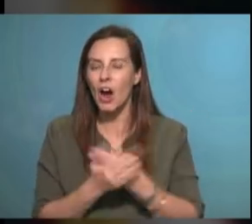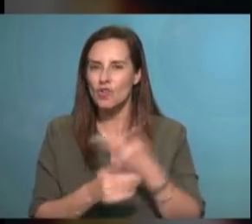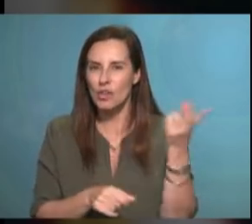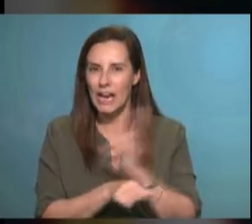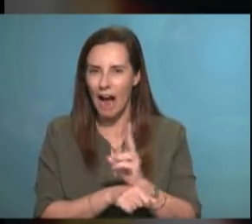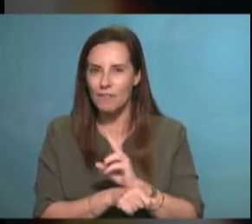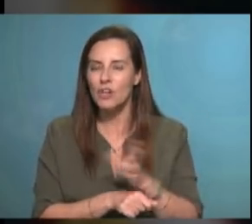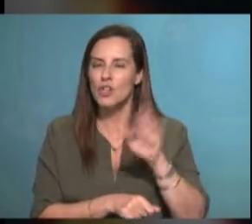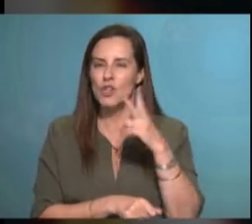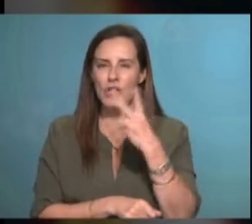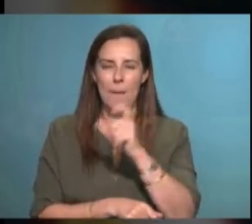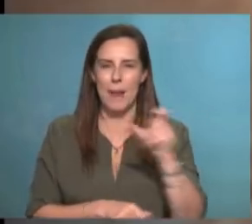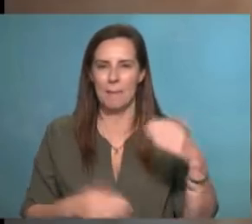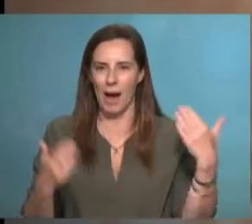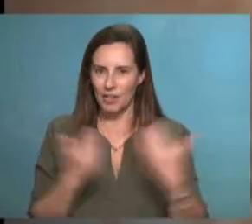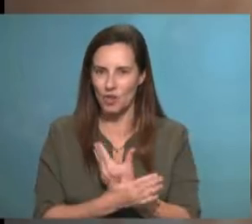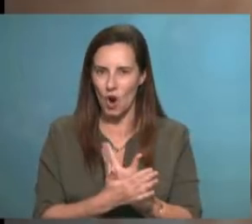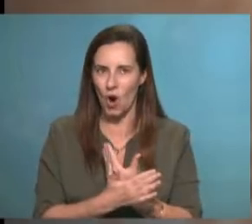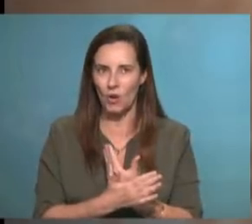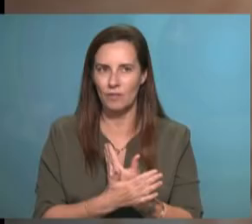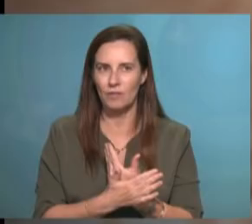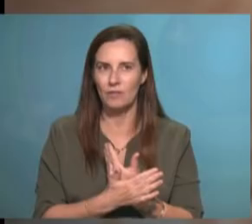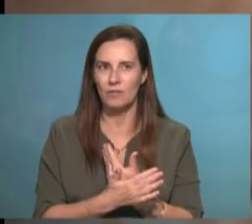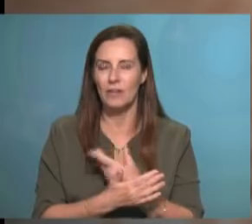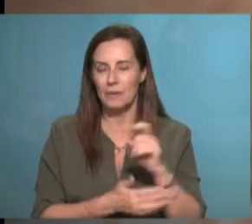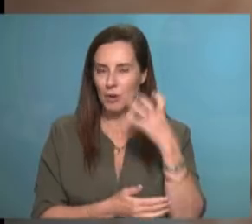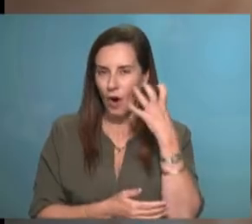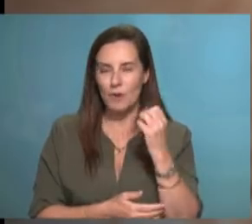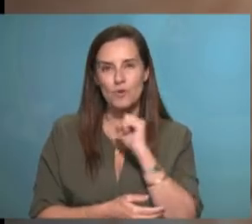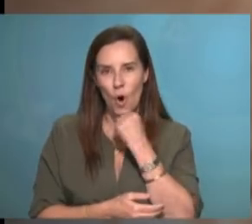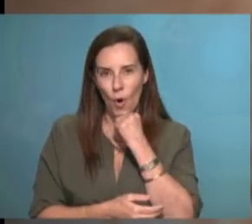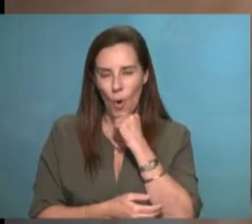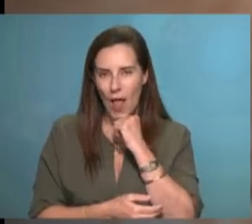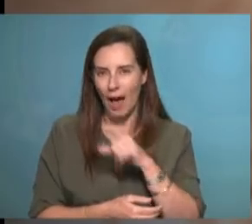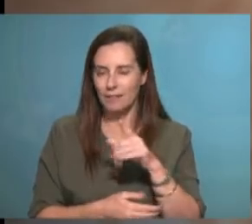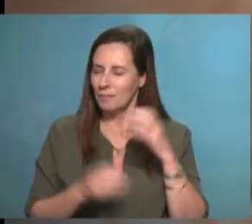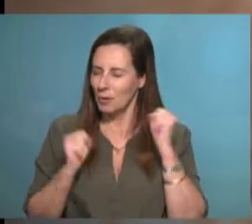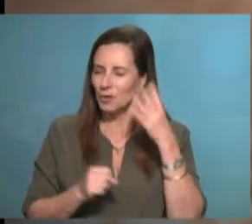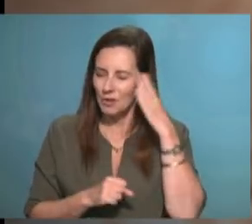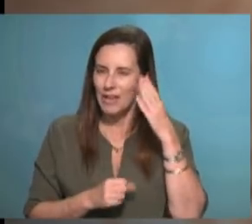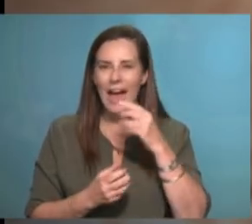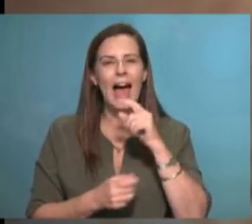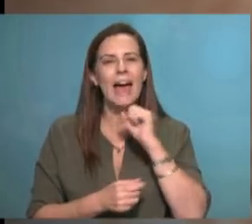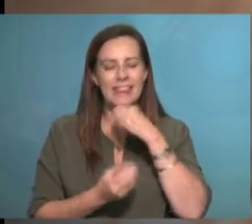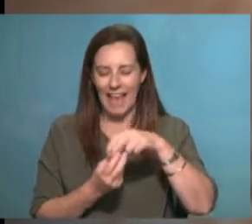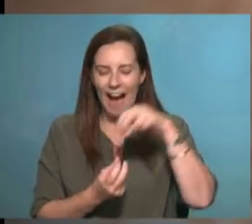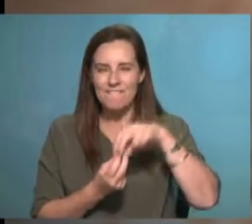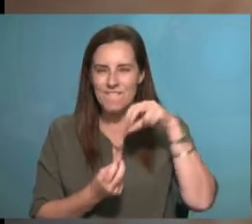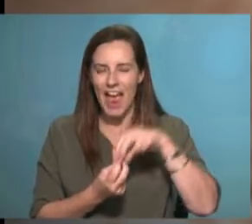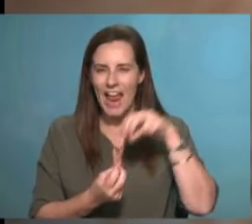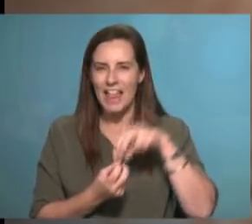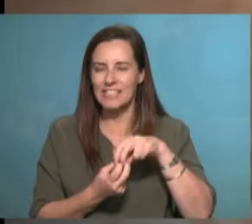נולדו עוד 2 מילים חדשות. אם אתן חובבות שוקולדים, בטח תשמחו לדעת שהטראפלס, הטעימים, מכונים